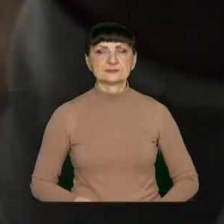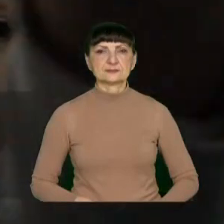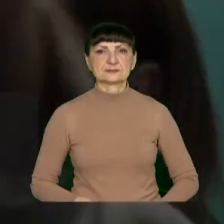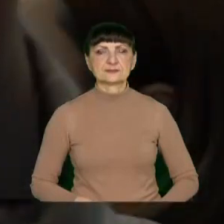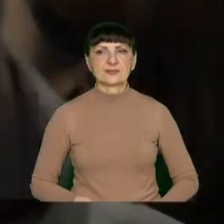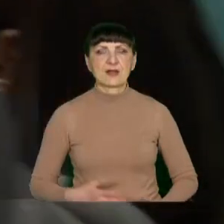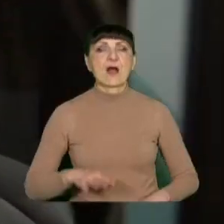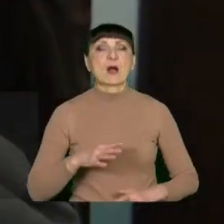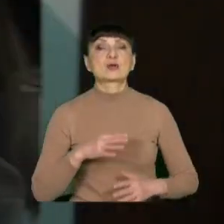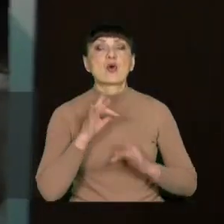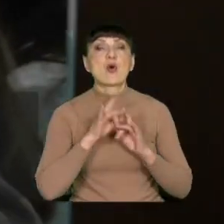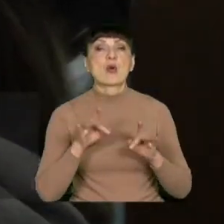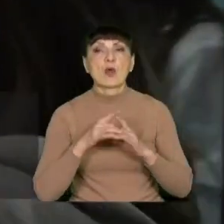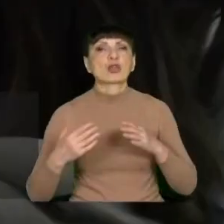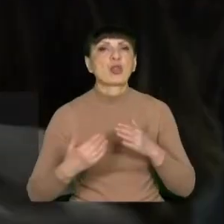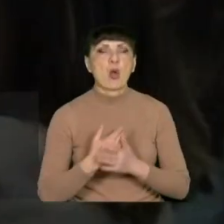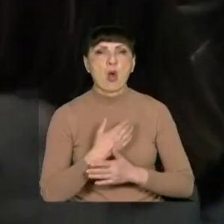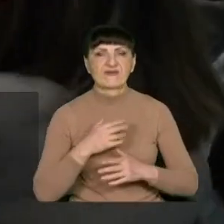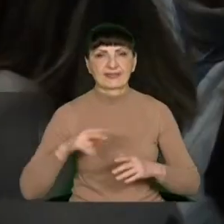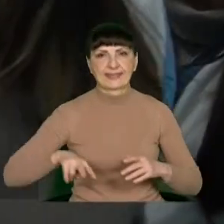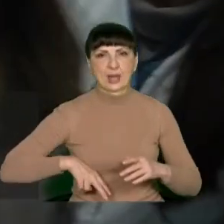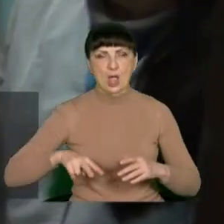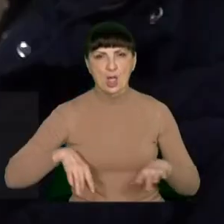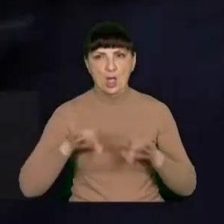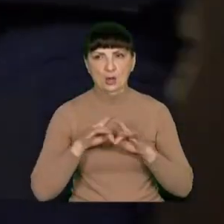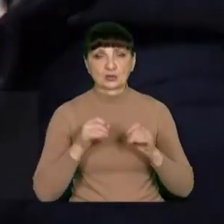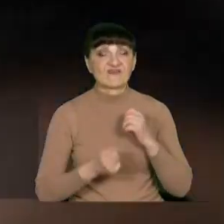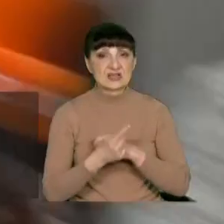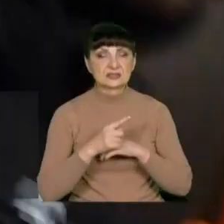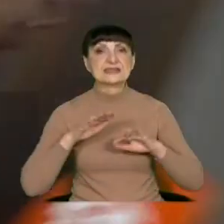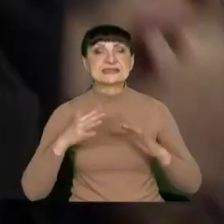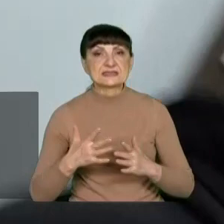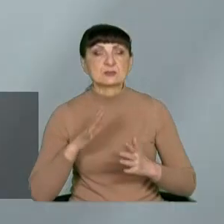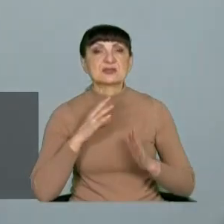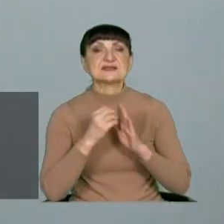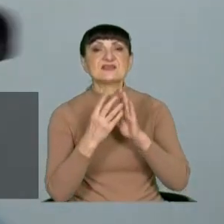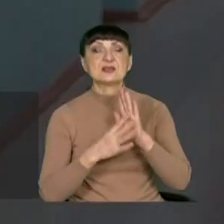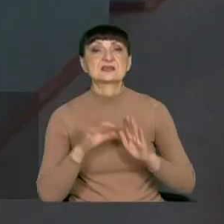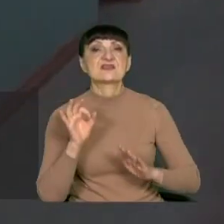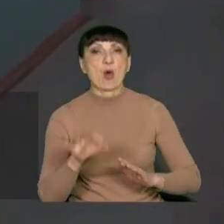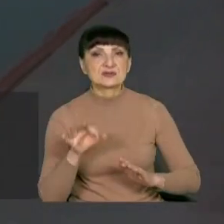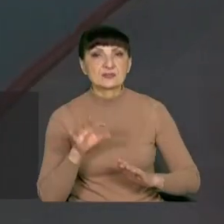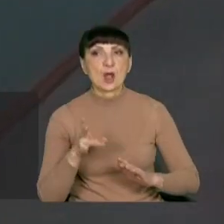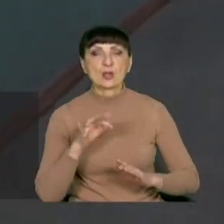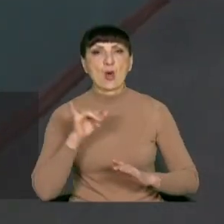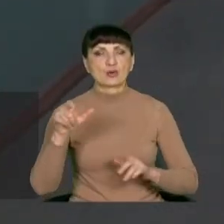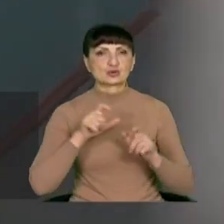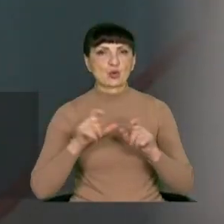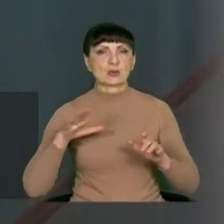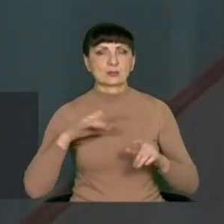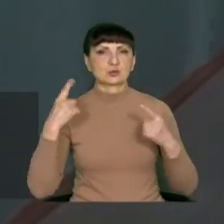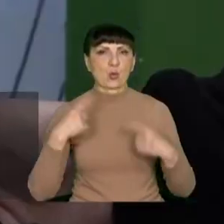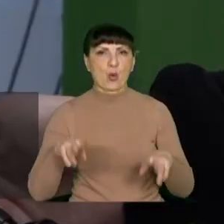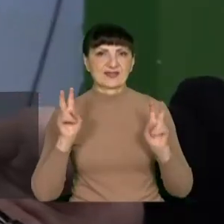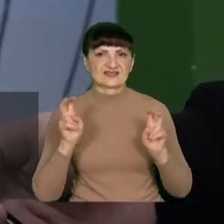Отдуваться за произошедшее пришлось новому главе учебного заведения. Выяснилось, что инцидент произошел 19 октября. Но тогда у школы было другое